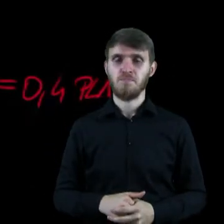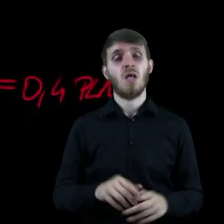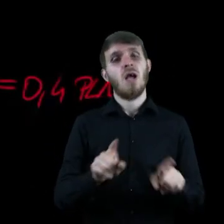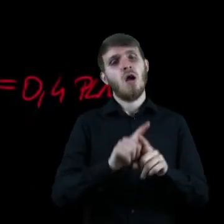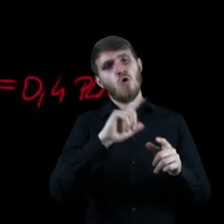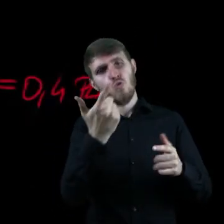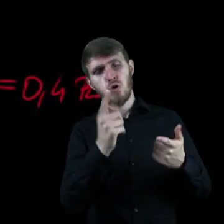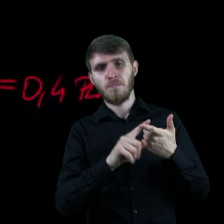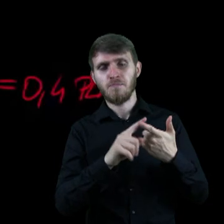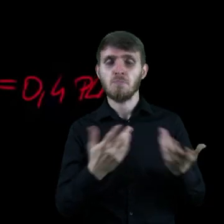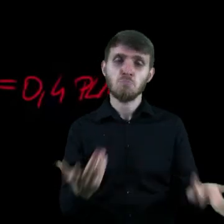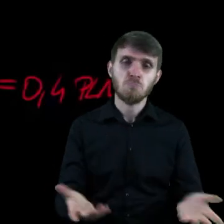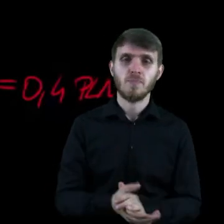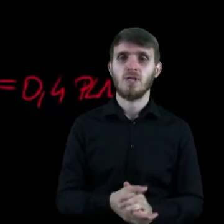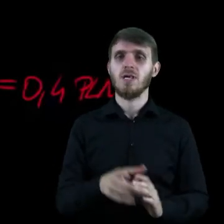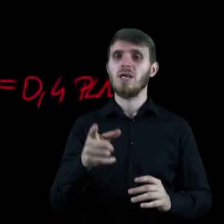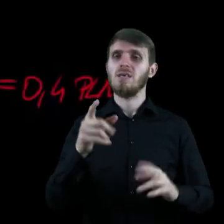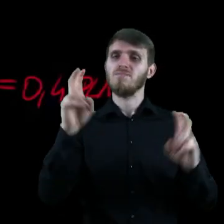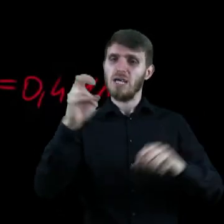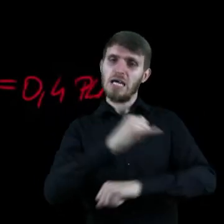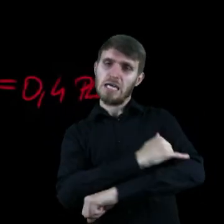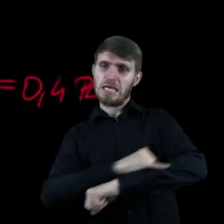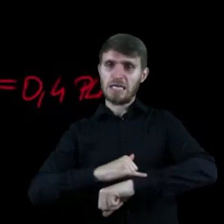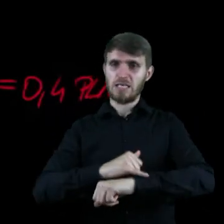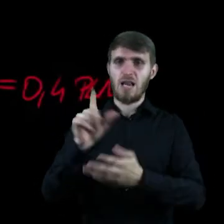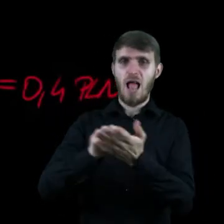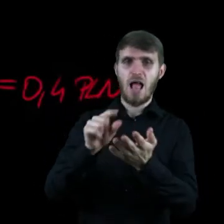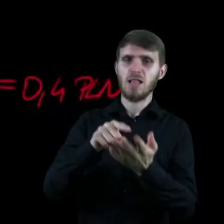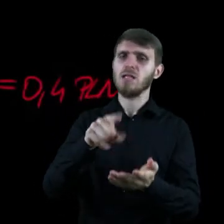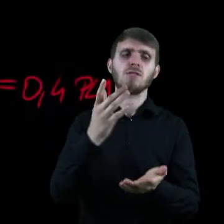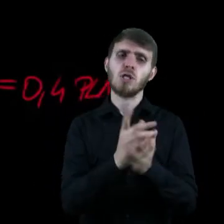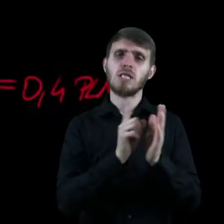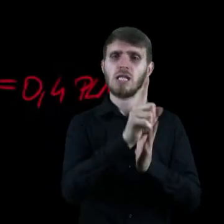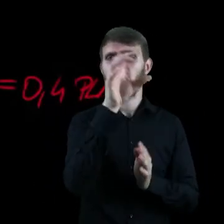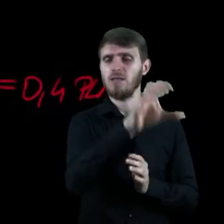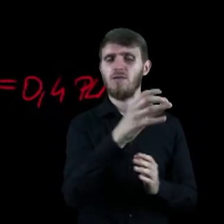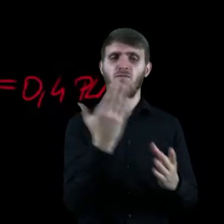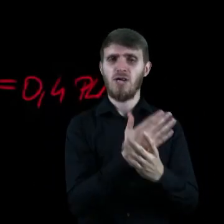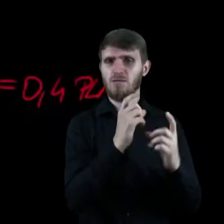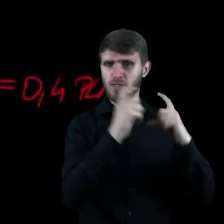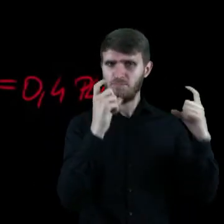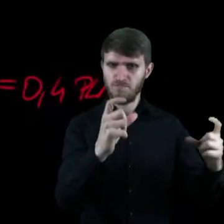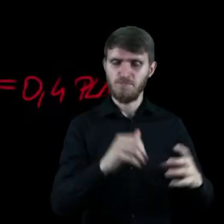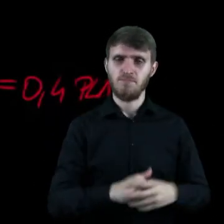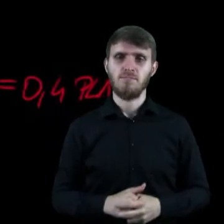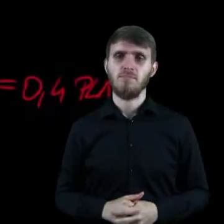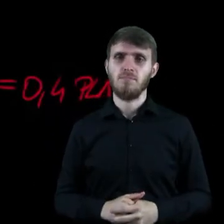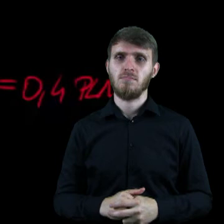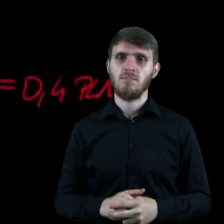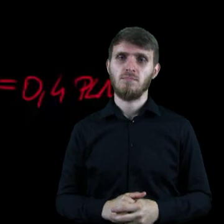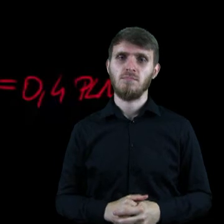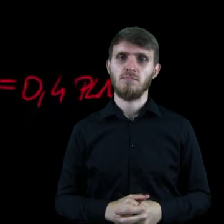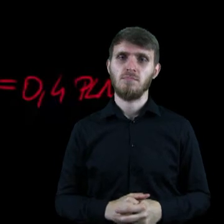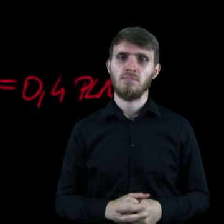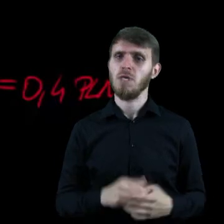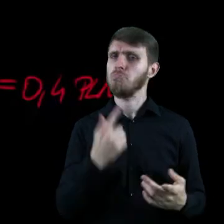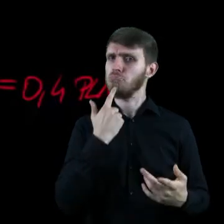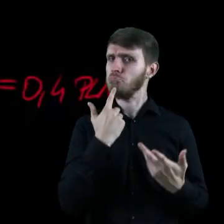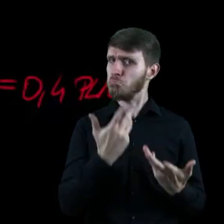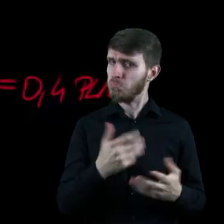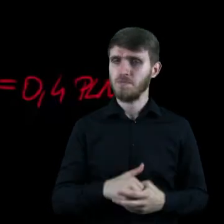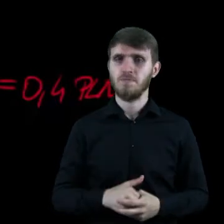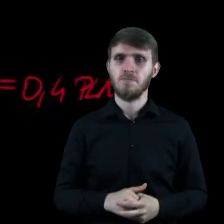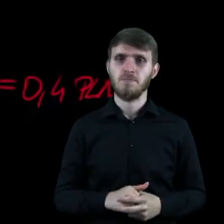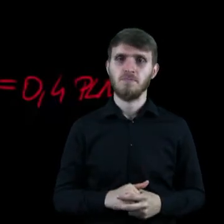podamy Cię do sądu. Innym sposobem jest na przykład skorzystanie z linii kredytowej, która w dużym uproszczaniu jest taką, taką formą